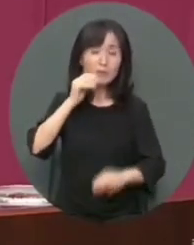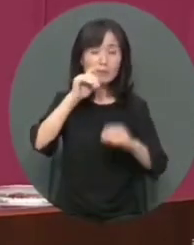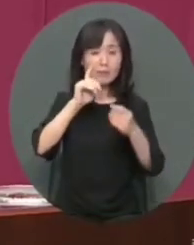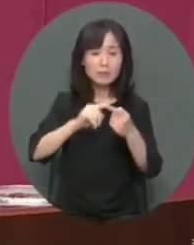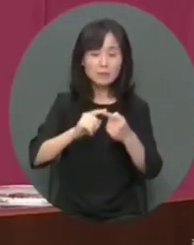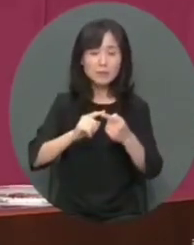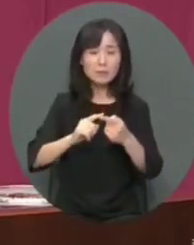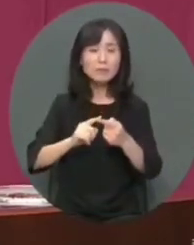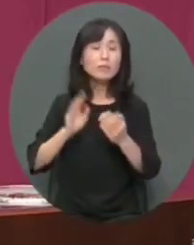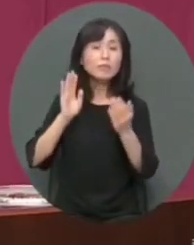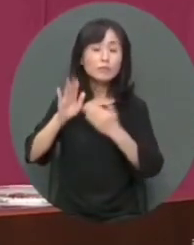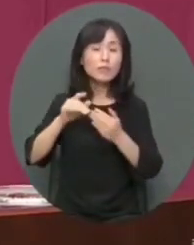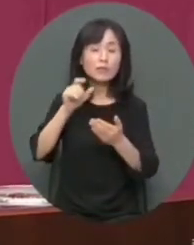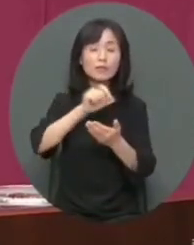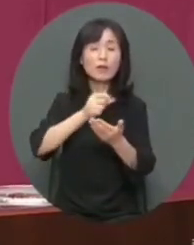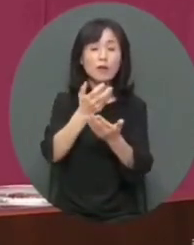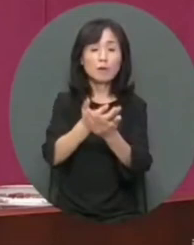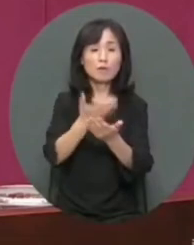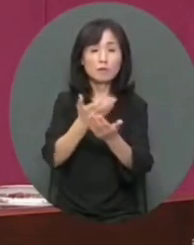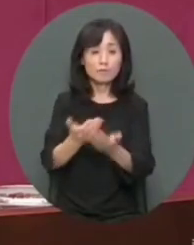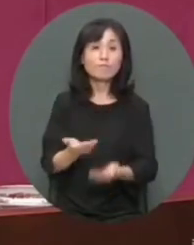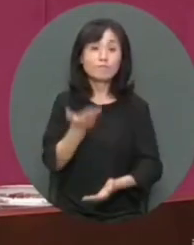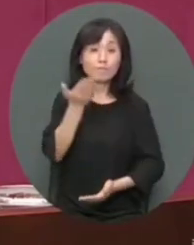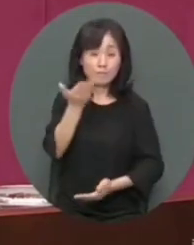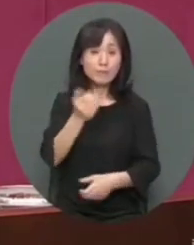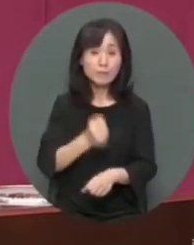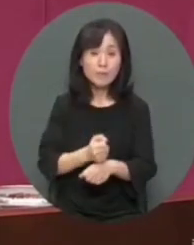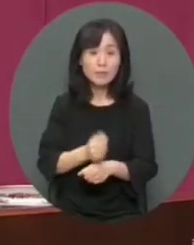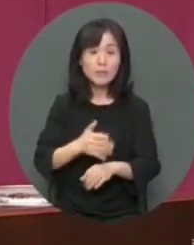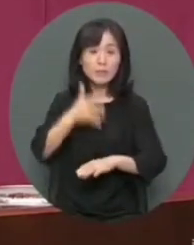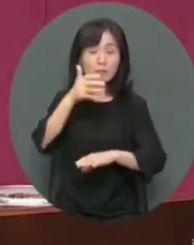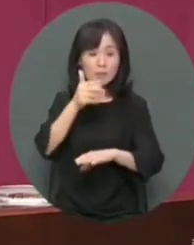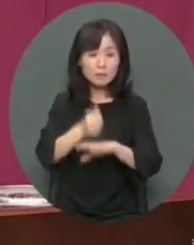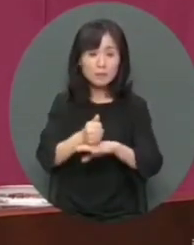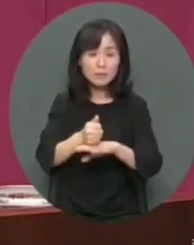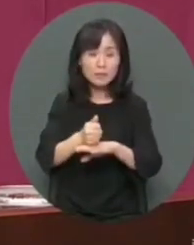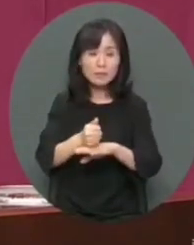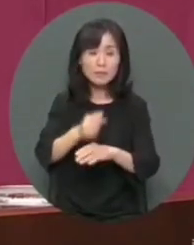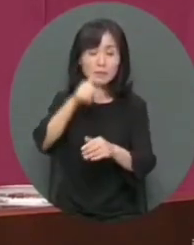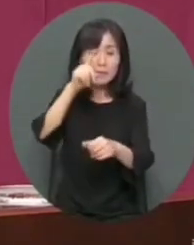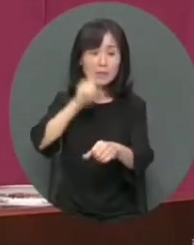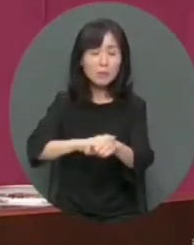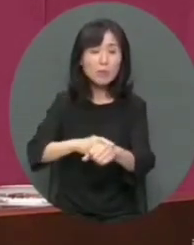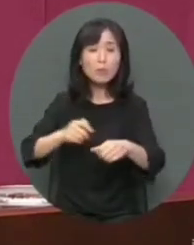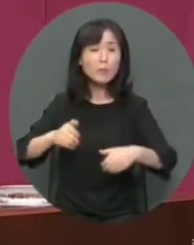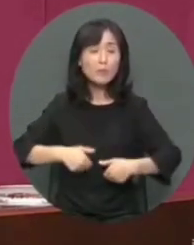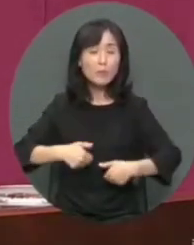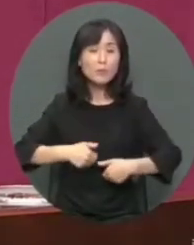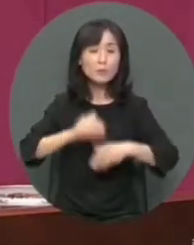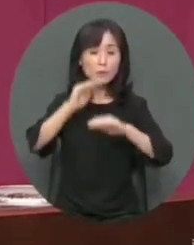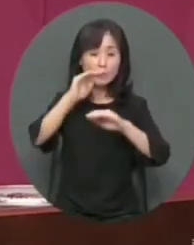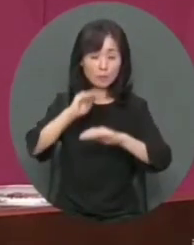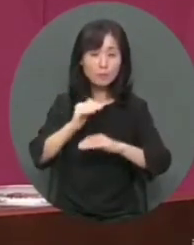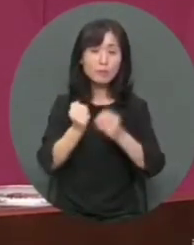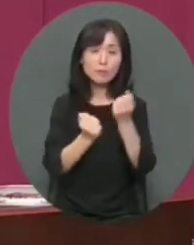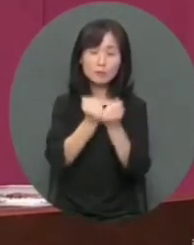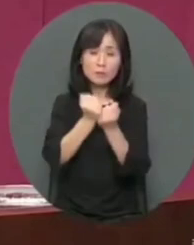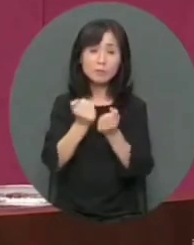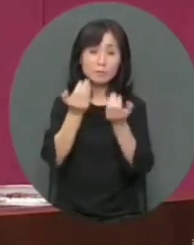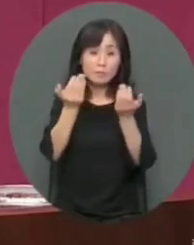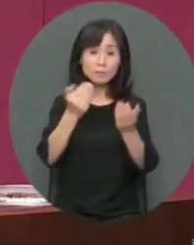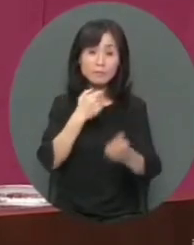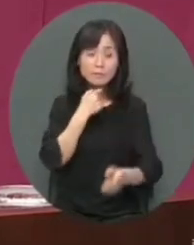저희가 이후에 서면으로 제공해 드리기로 하고 제가 마지막 부분에 체포의 필요성에 대해서만 말씀드리고